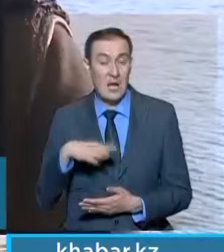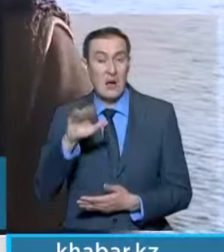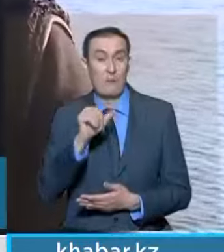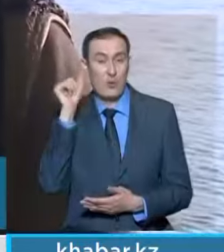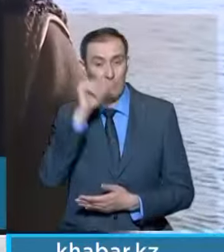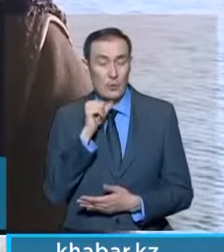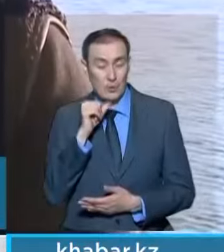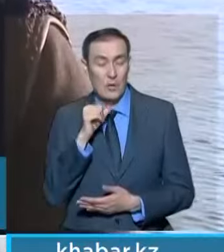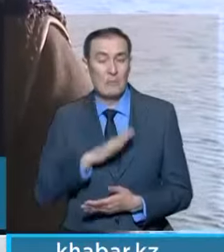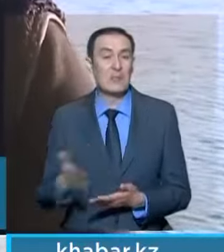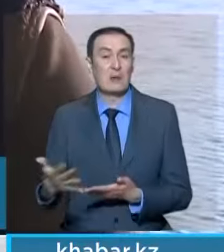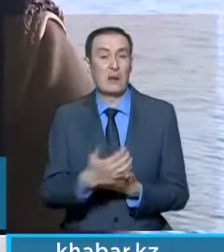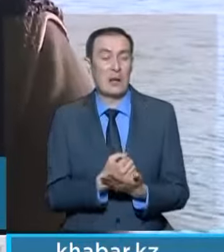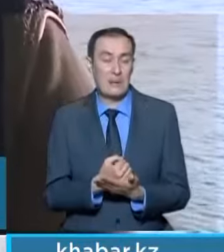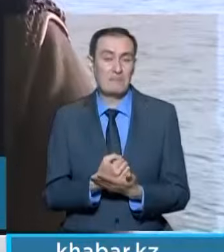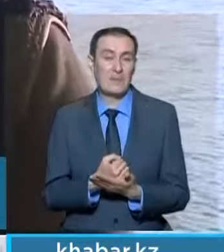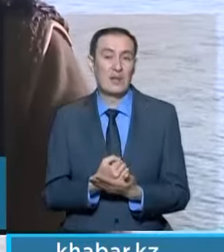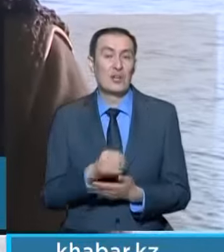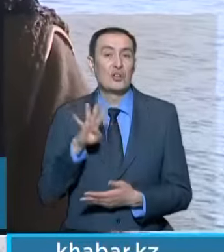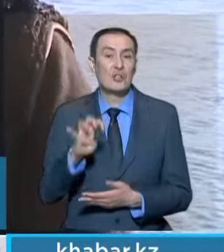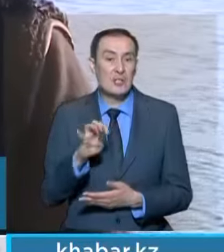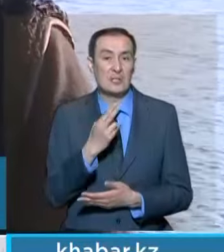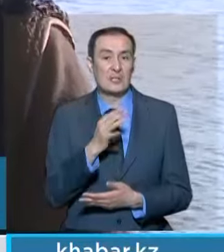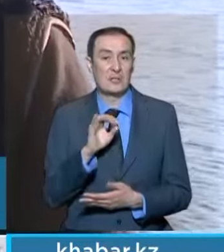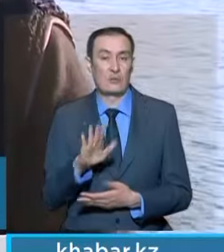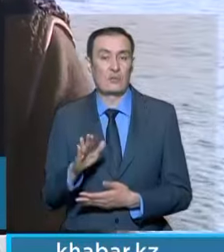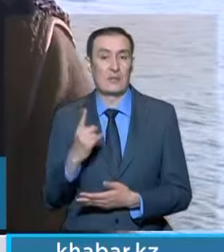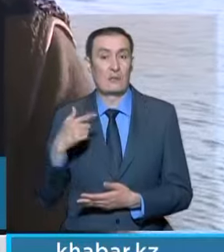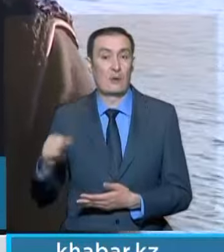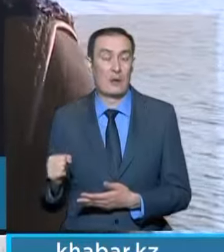год мы собрали 400 центнеров